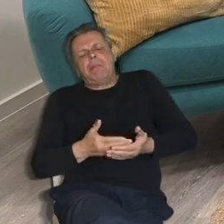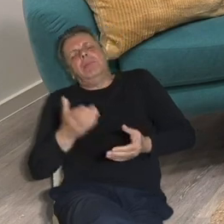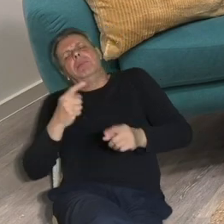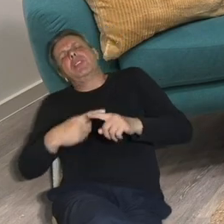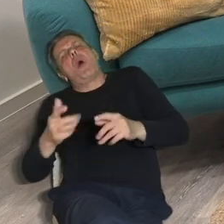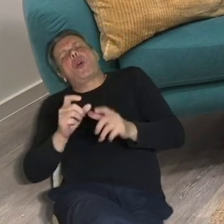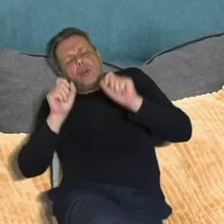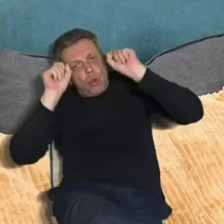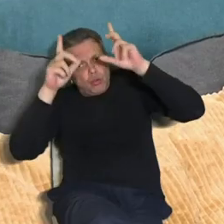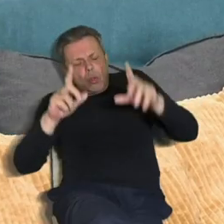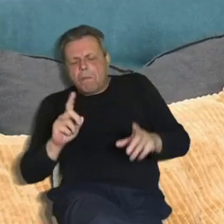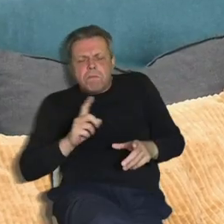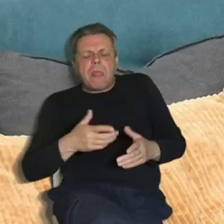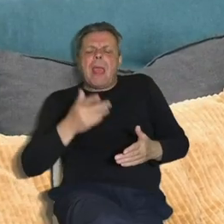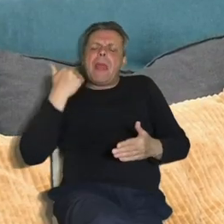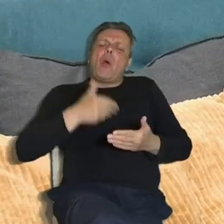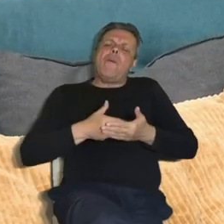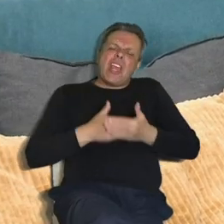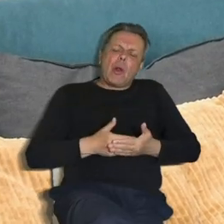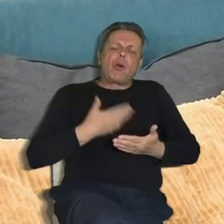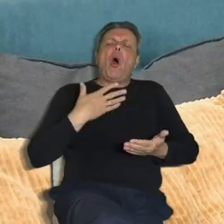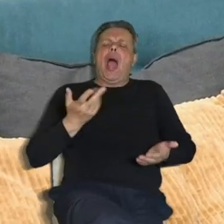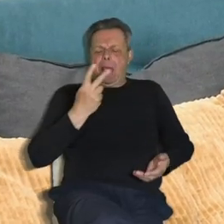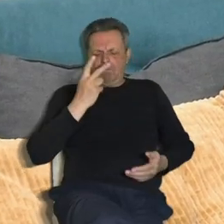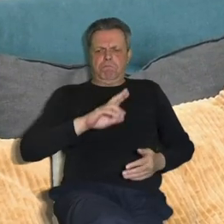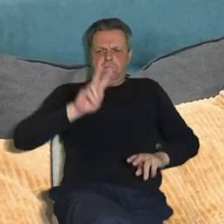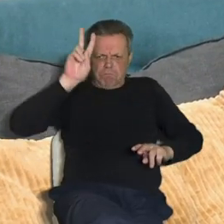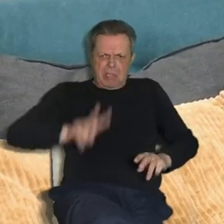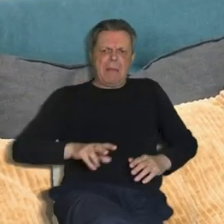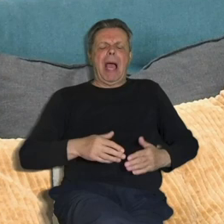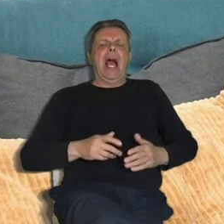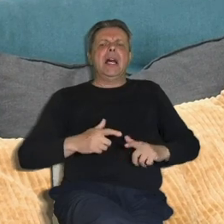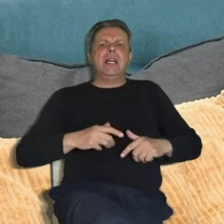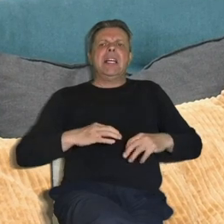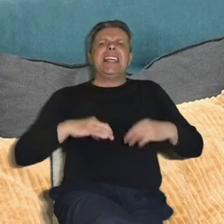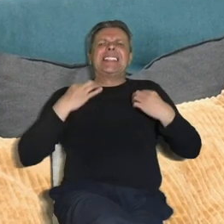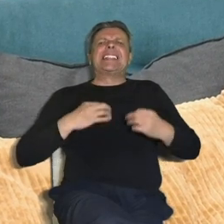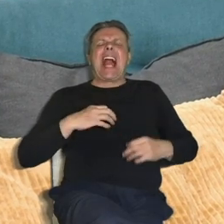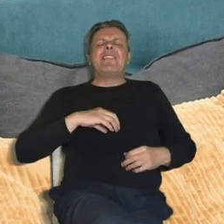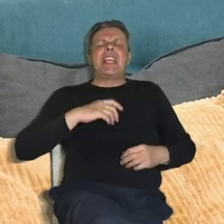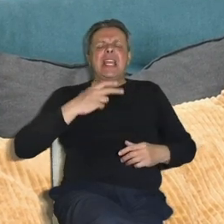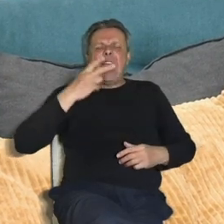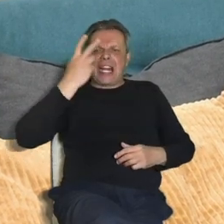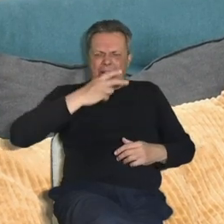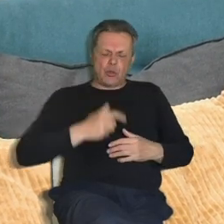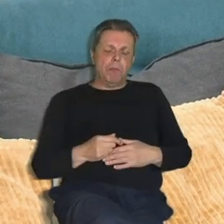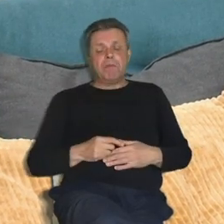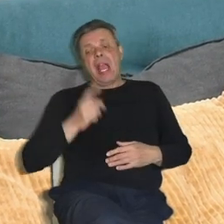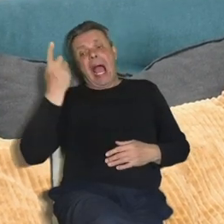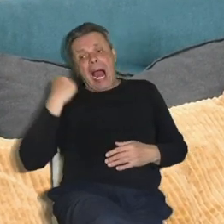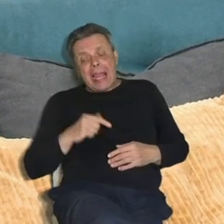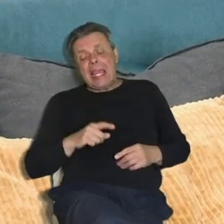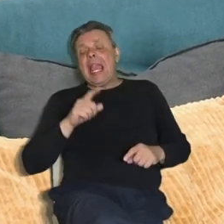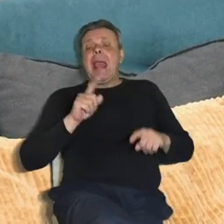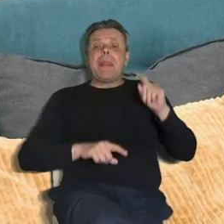vjeru koja je nekako utemeljena zdravim razumom, a oplemenjena vjerom, dakle, razum oplemenjen vjerom. Ali evo, nekada i čudesa su